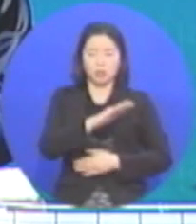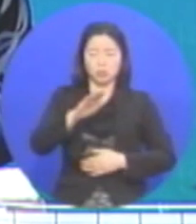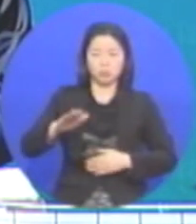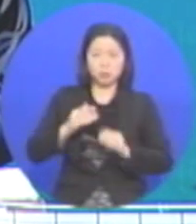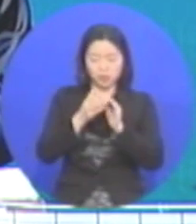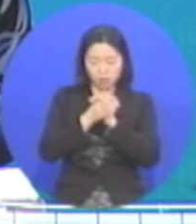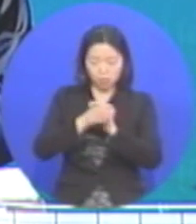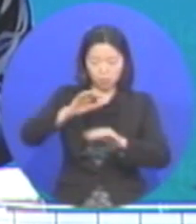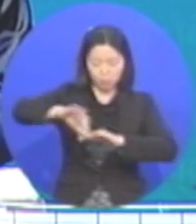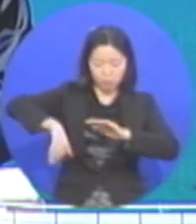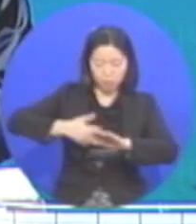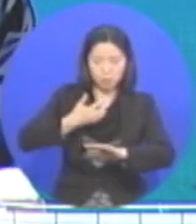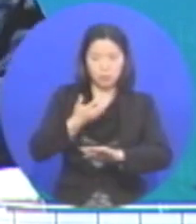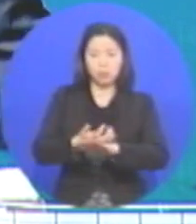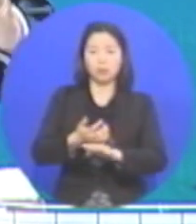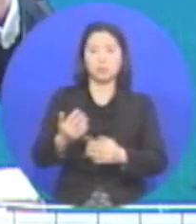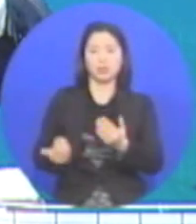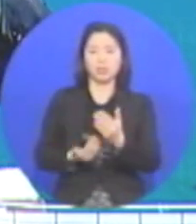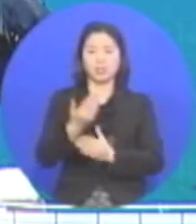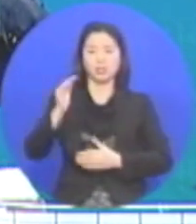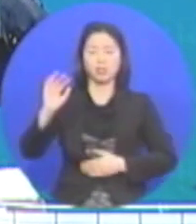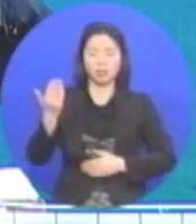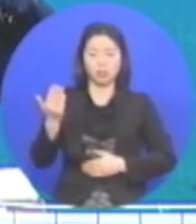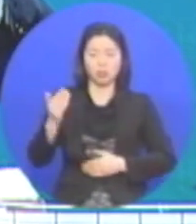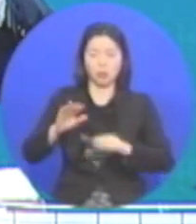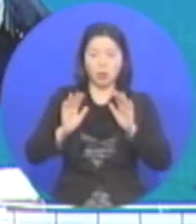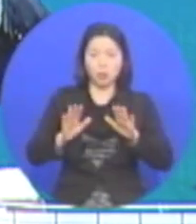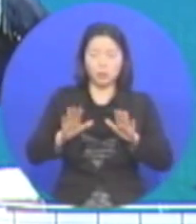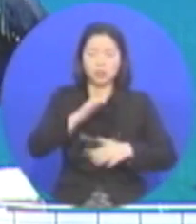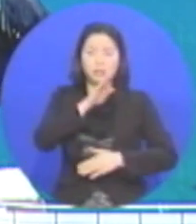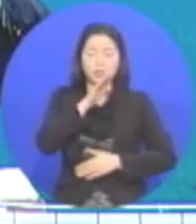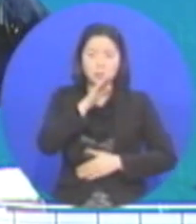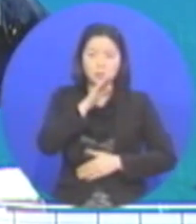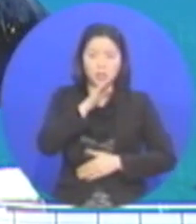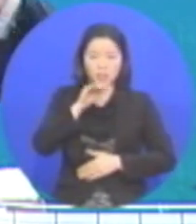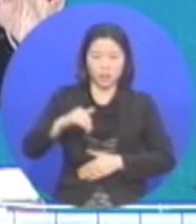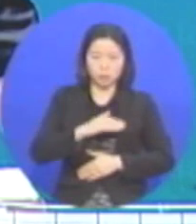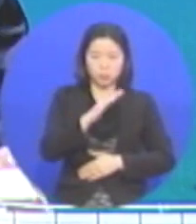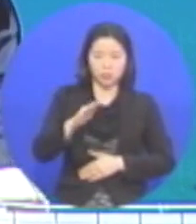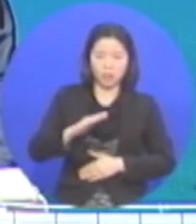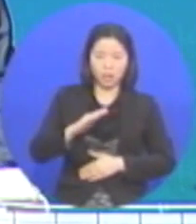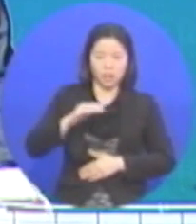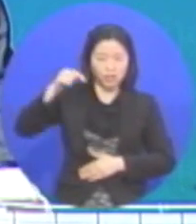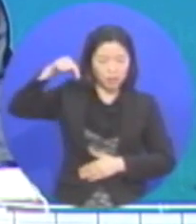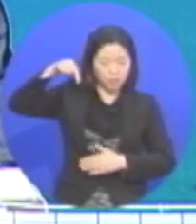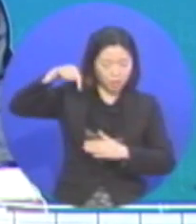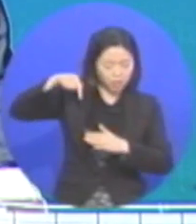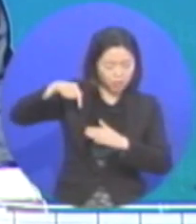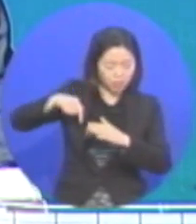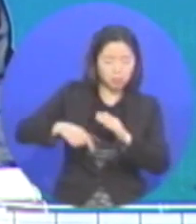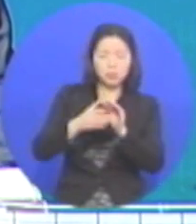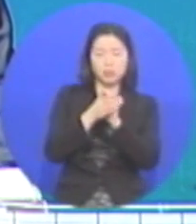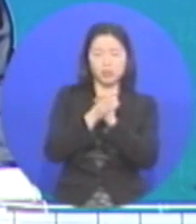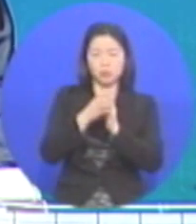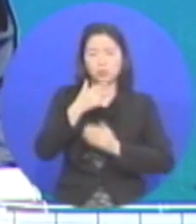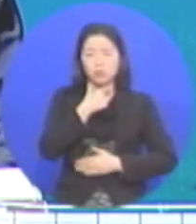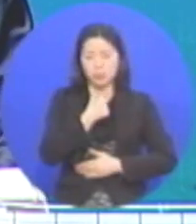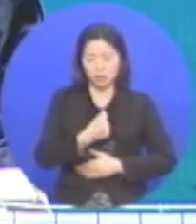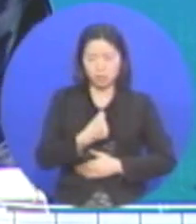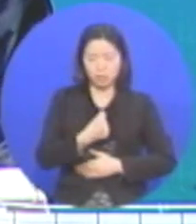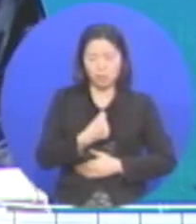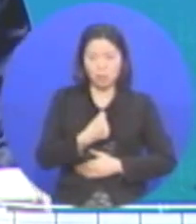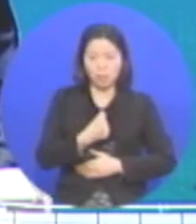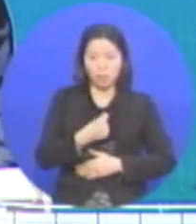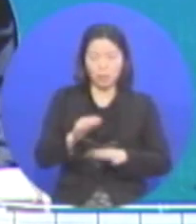거에요 오늘 정말 우리가 좀 깊은 기도를 해 보고 싶어요 좀